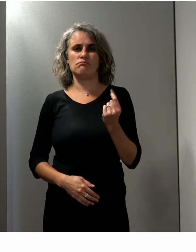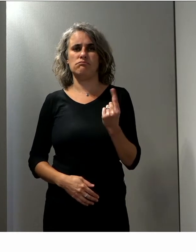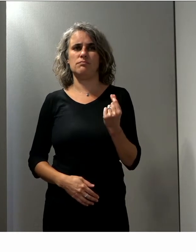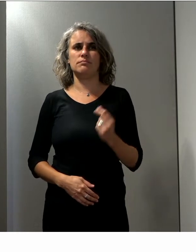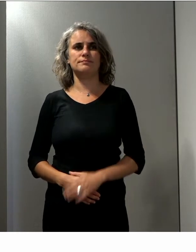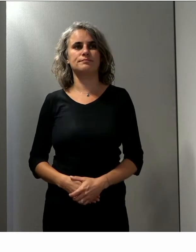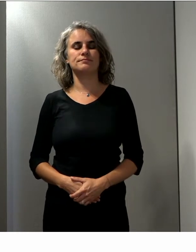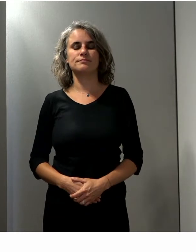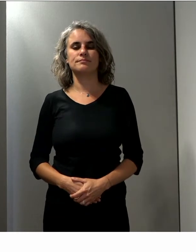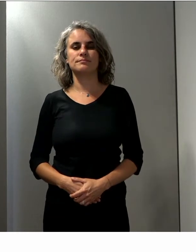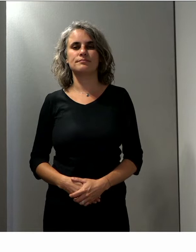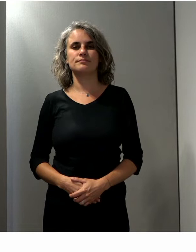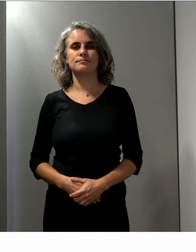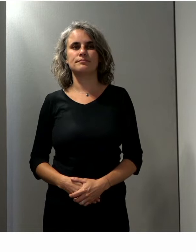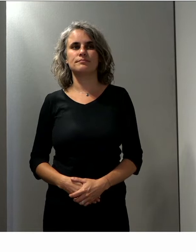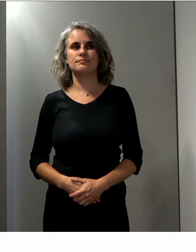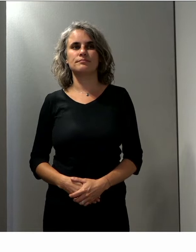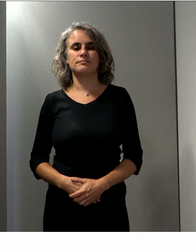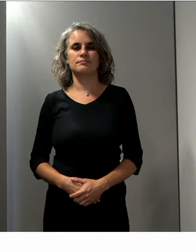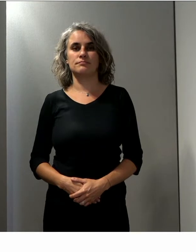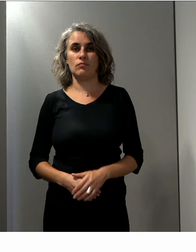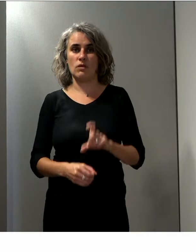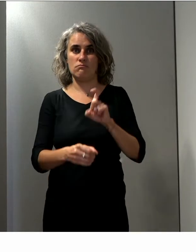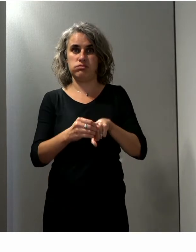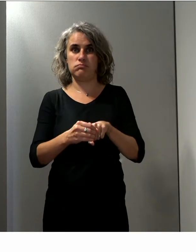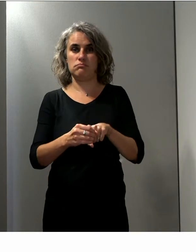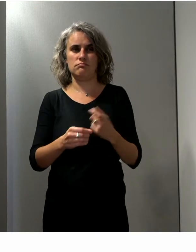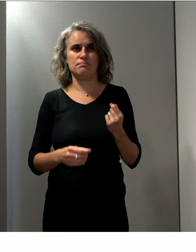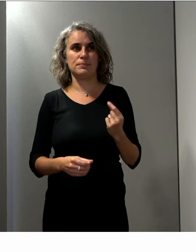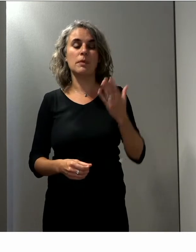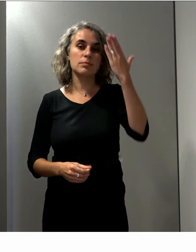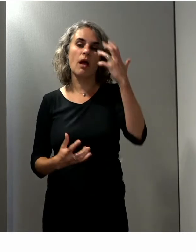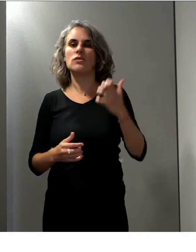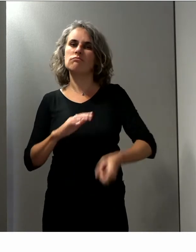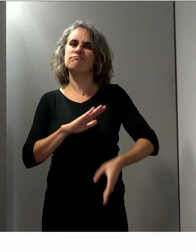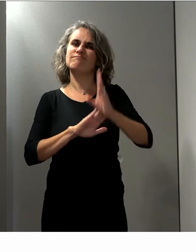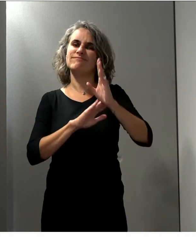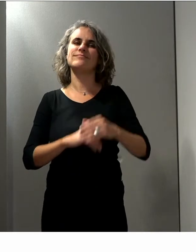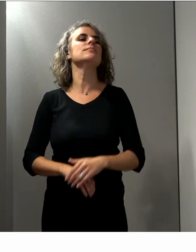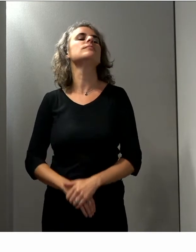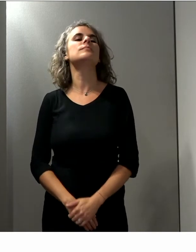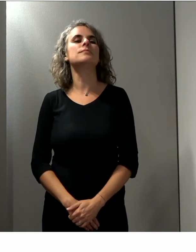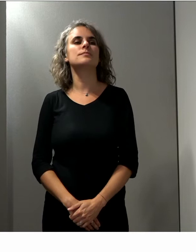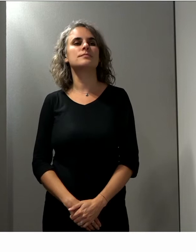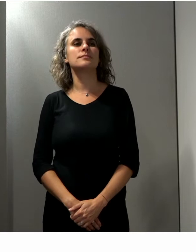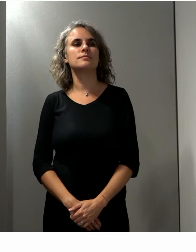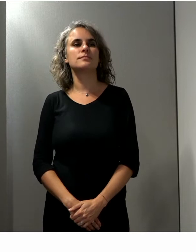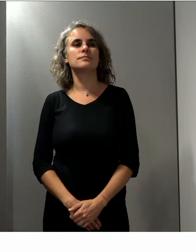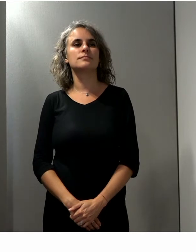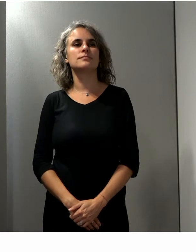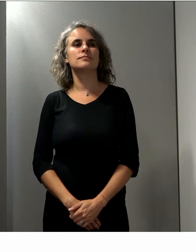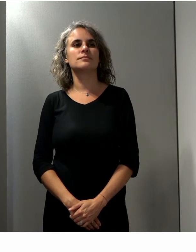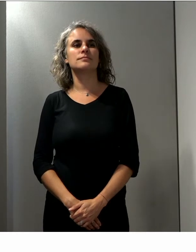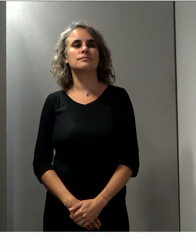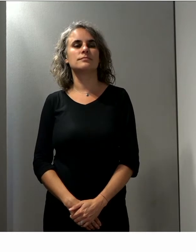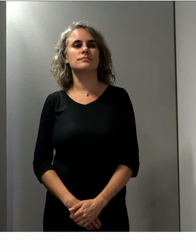l'objectif, c'était aussi de pouvoir s'équiper en quelques instants si on a envie de partir en trottinette. Donc voilà, on fait un petit 2 roues,